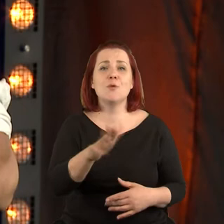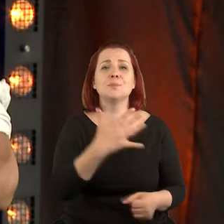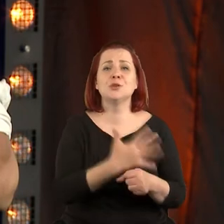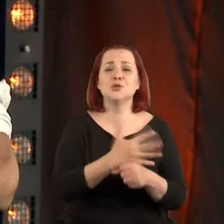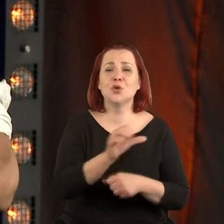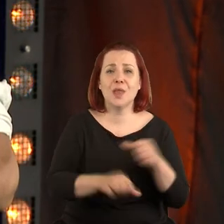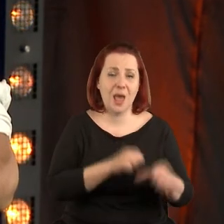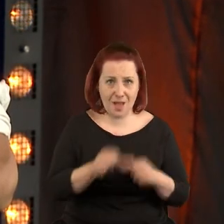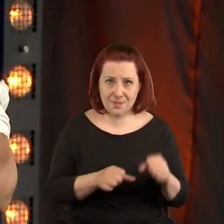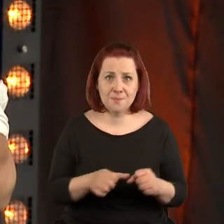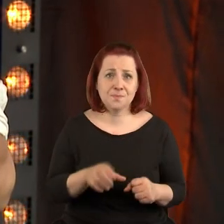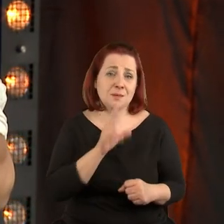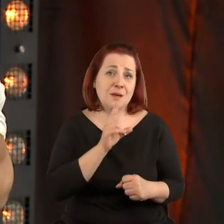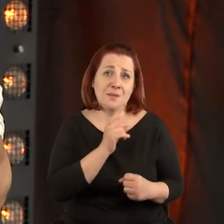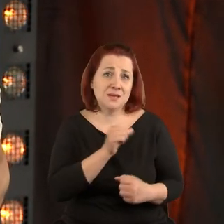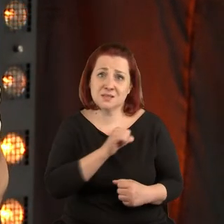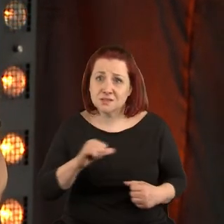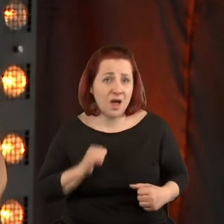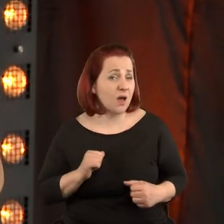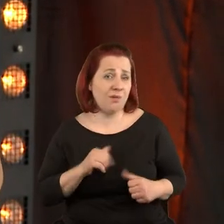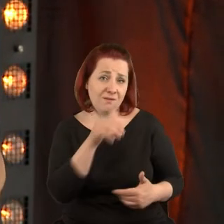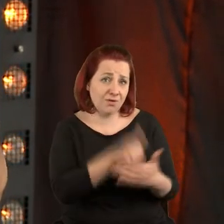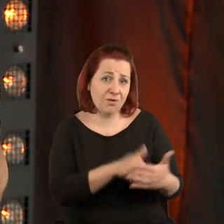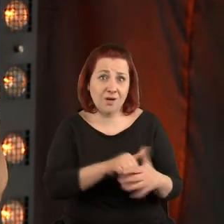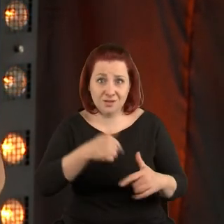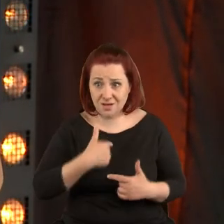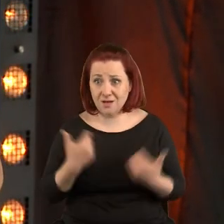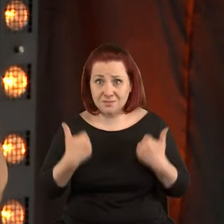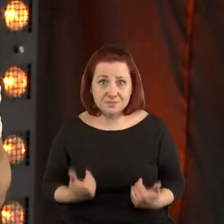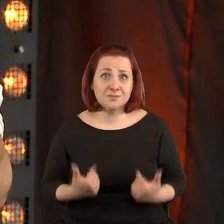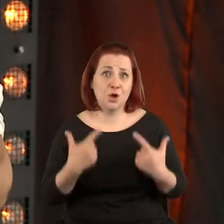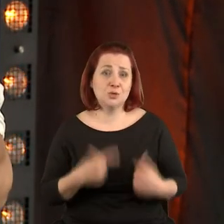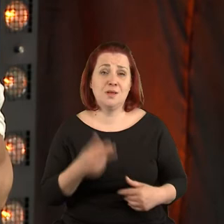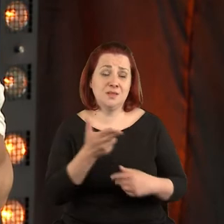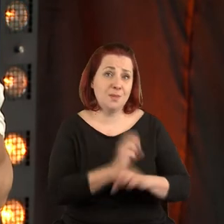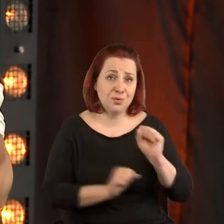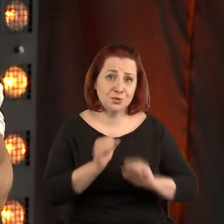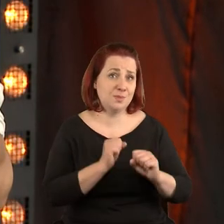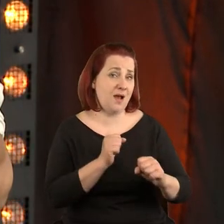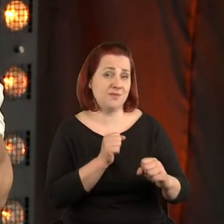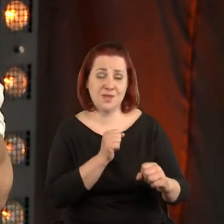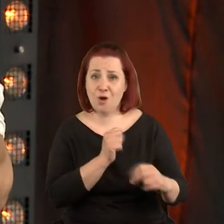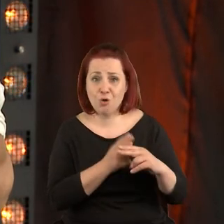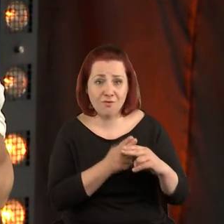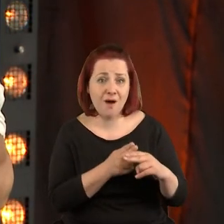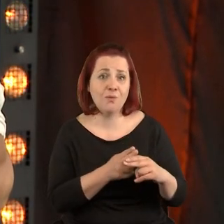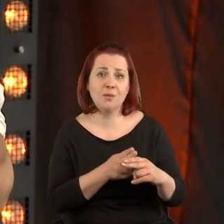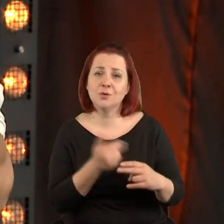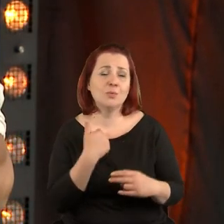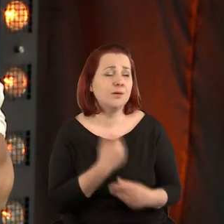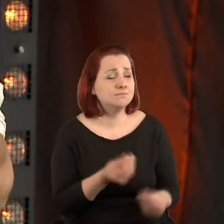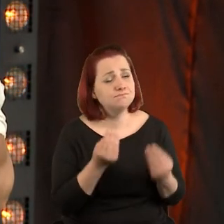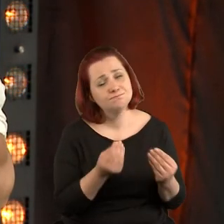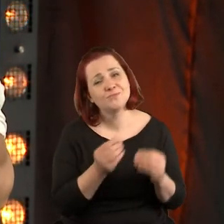mama po prostu sama się musiała zmierzyć z tym, jak ja stałem się osobą niepełnosprawną, jak chorowałem, więc była oczywiście cudowną